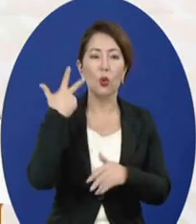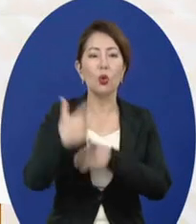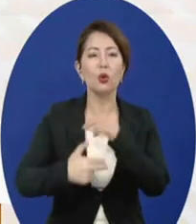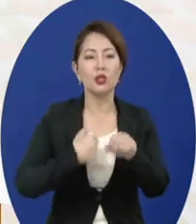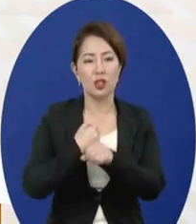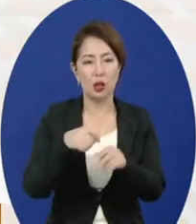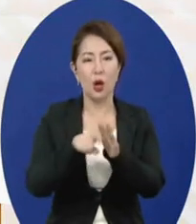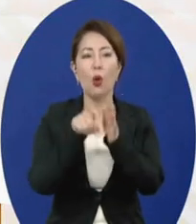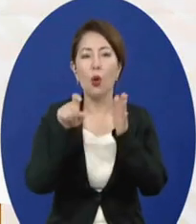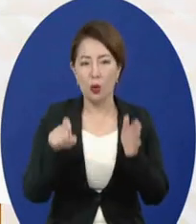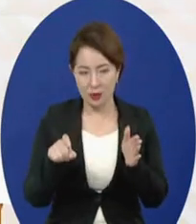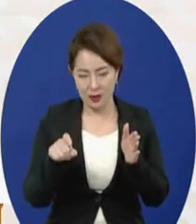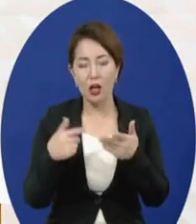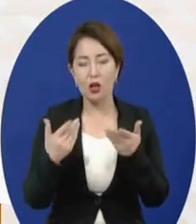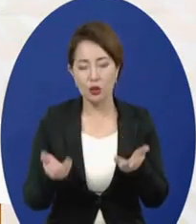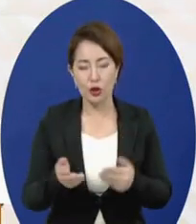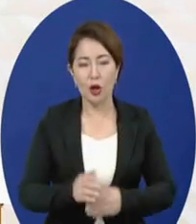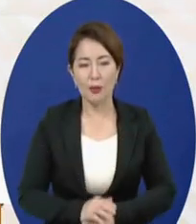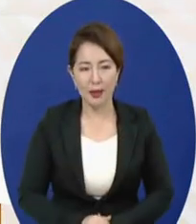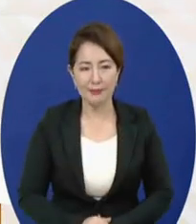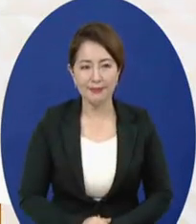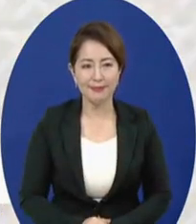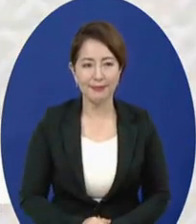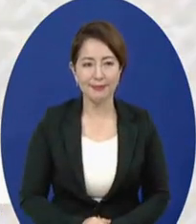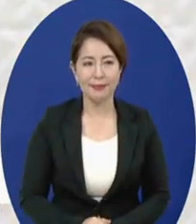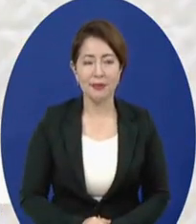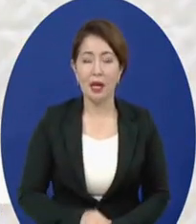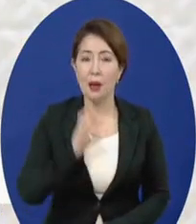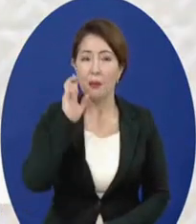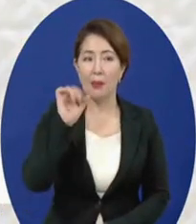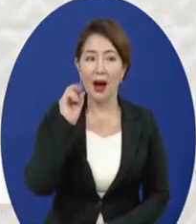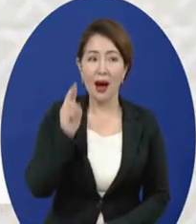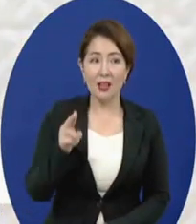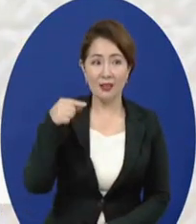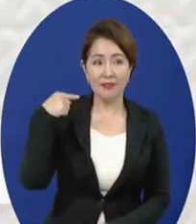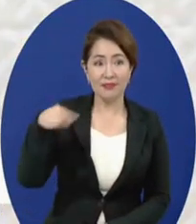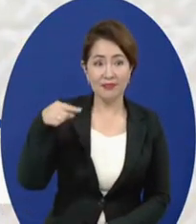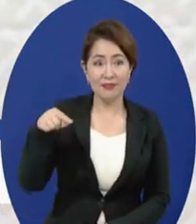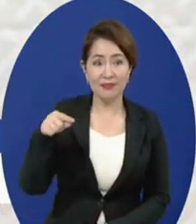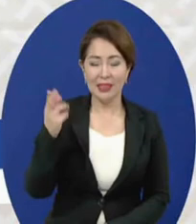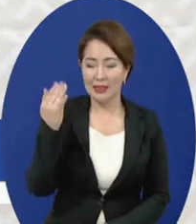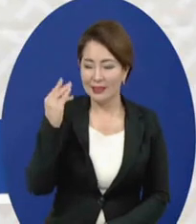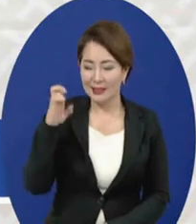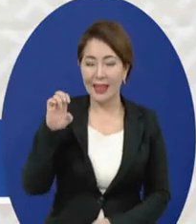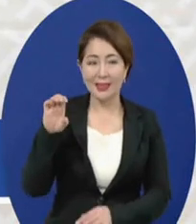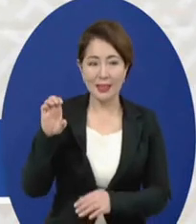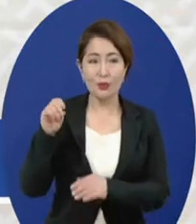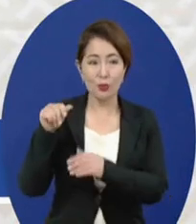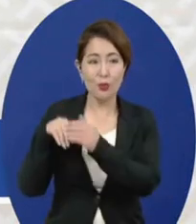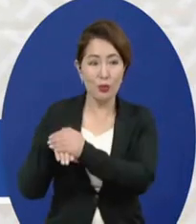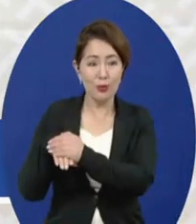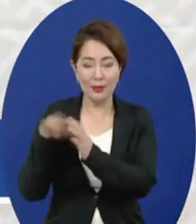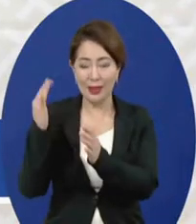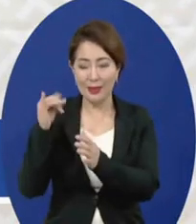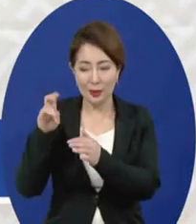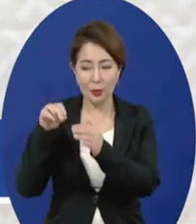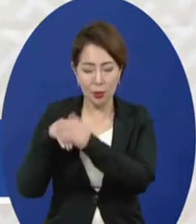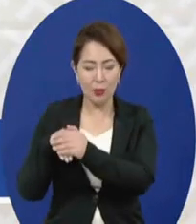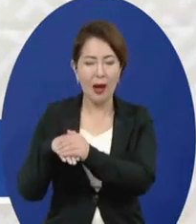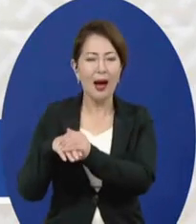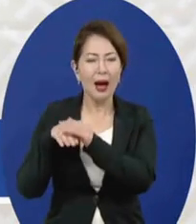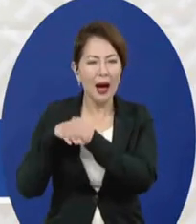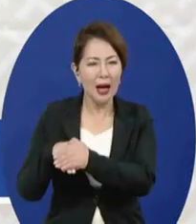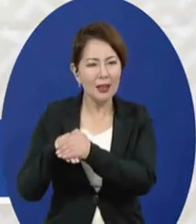3 жилийн хугацааг бас өгч байгаа гэдгийг бас хэлье. Банкуудын дансанд байрч байгаа энэ хоримтлын хадгаламж нь